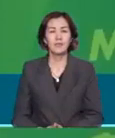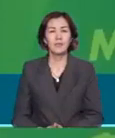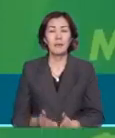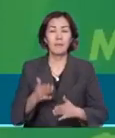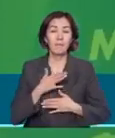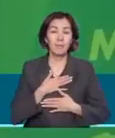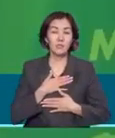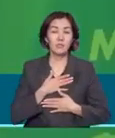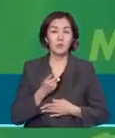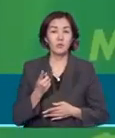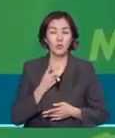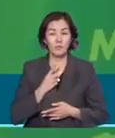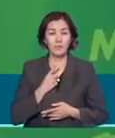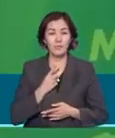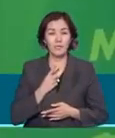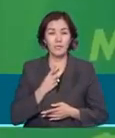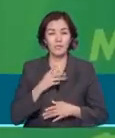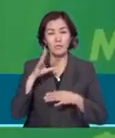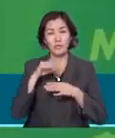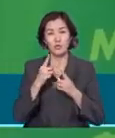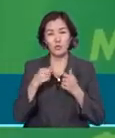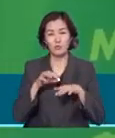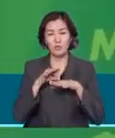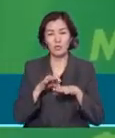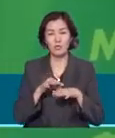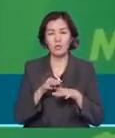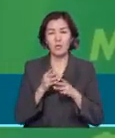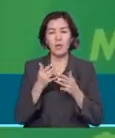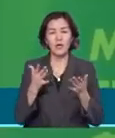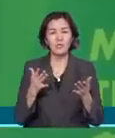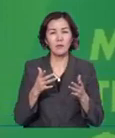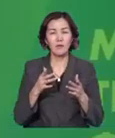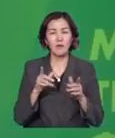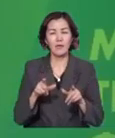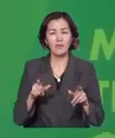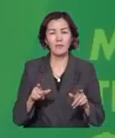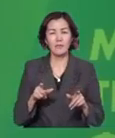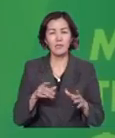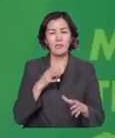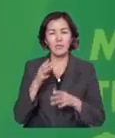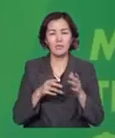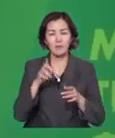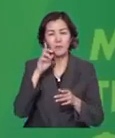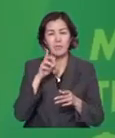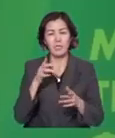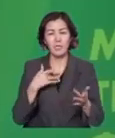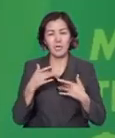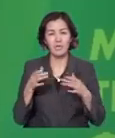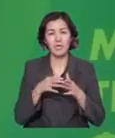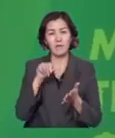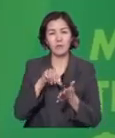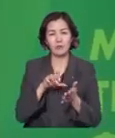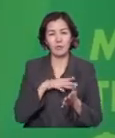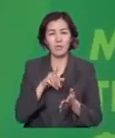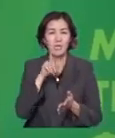Біз асыға күтеміз. Мұнда кешті ұйымдастырушылардан бөлек қаншама елдің тамаша театрлары өнер көрсетеді. Осы орайда жастар ғана